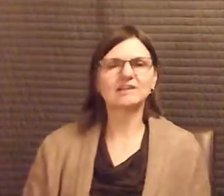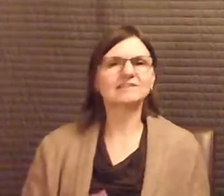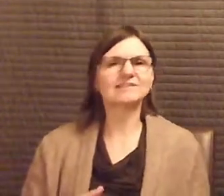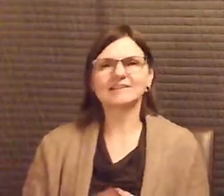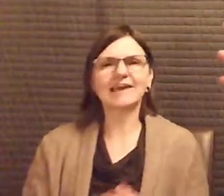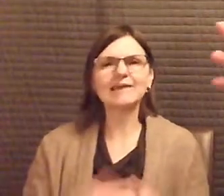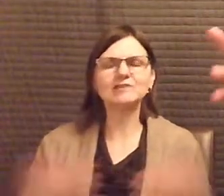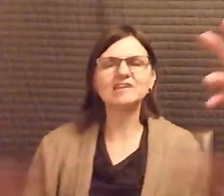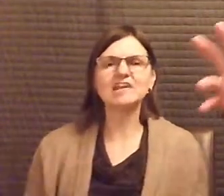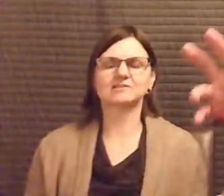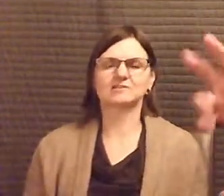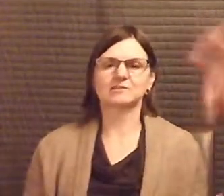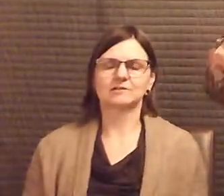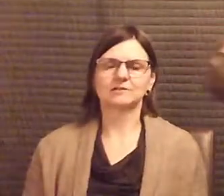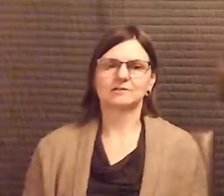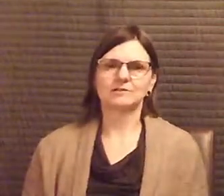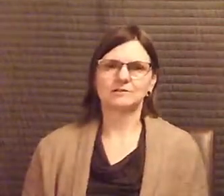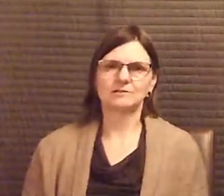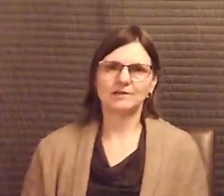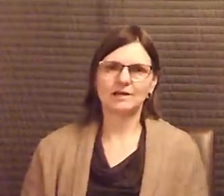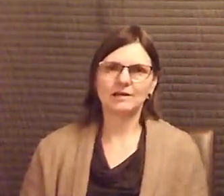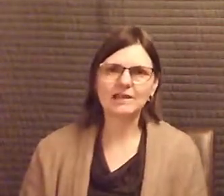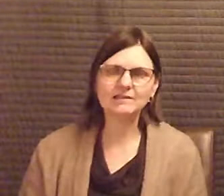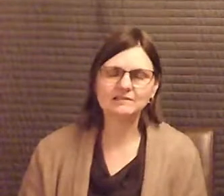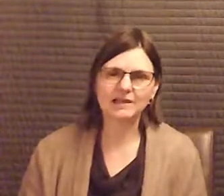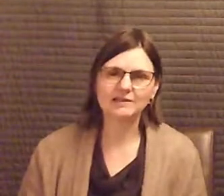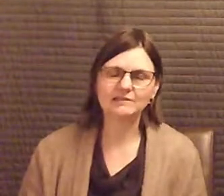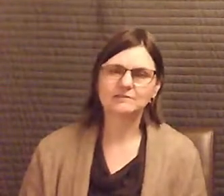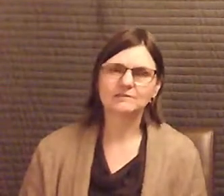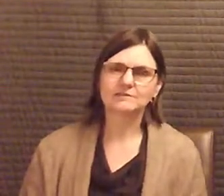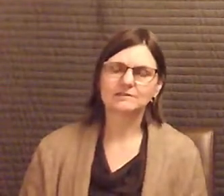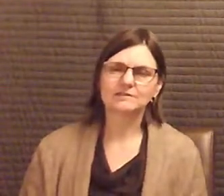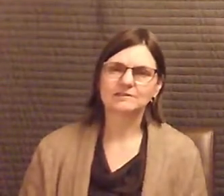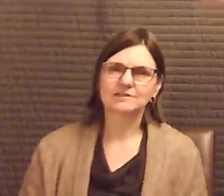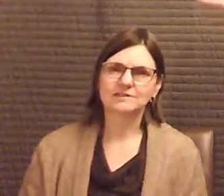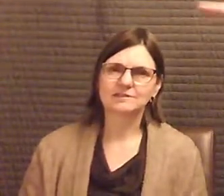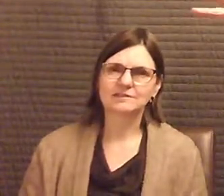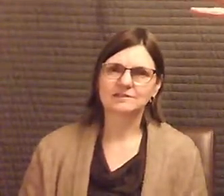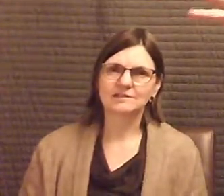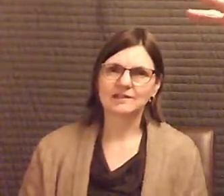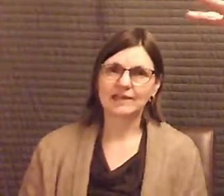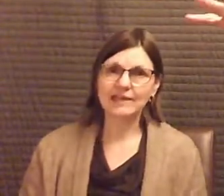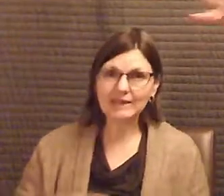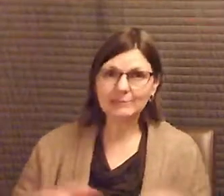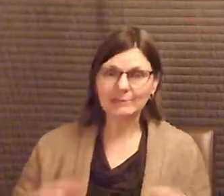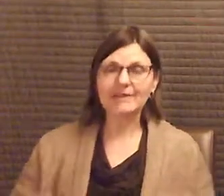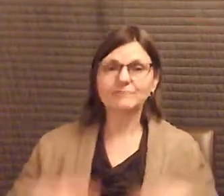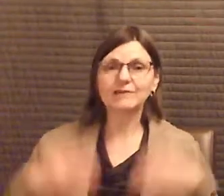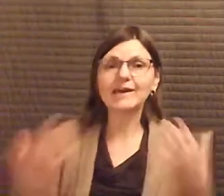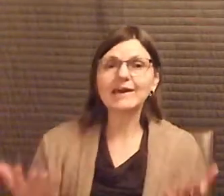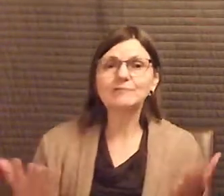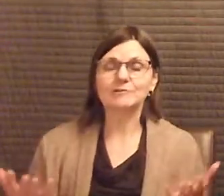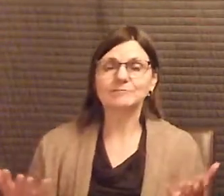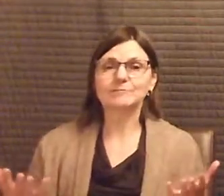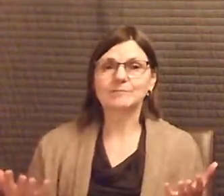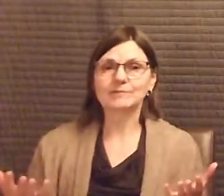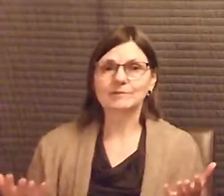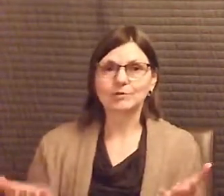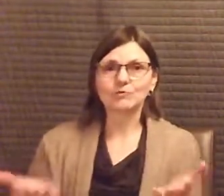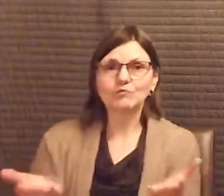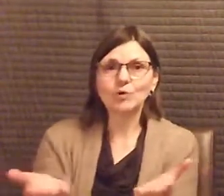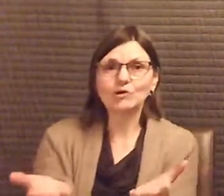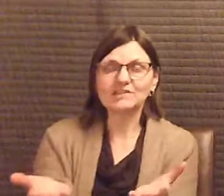zorgen dat het zich even niks hun kiezers en jezus zei annie leek dan highlight ik heb mijn leven gegeven voor